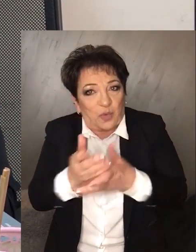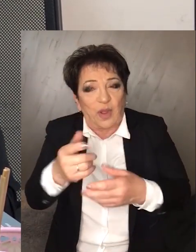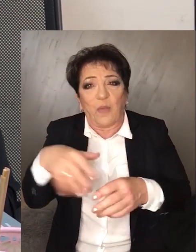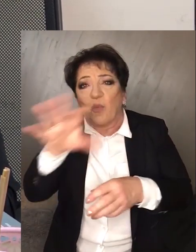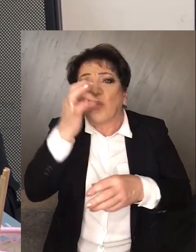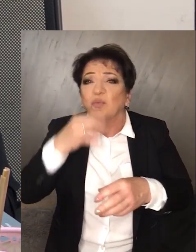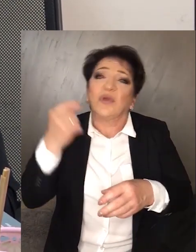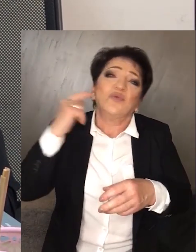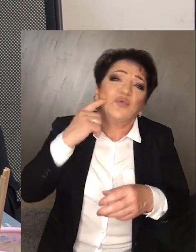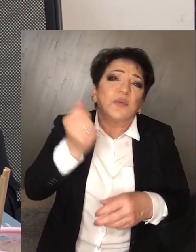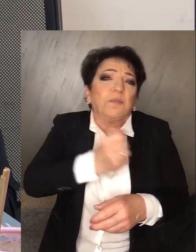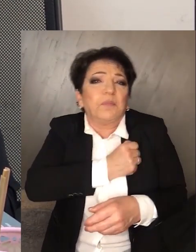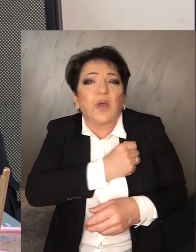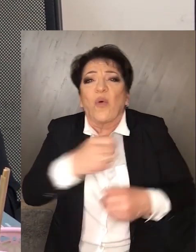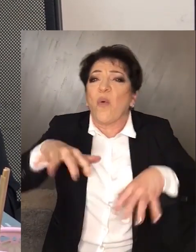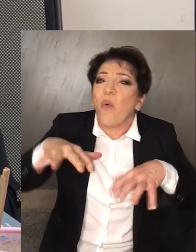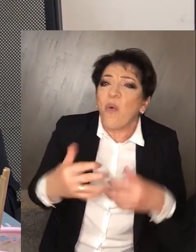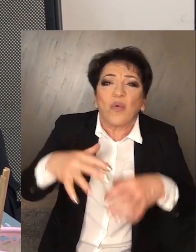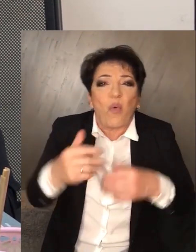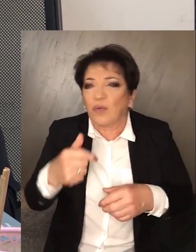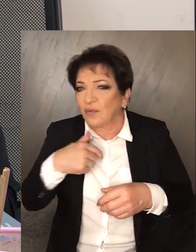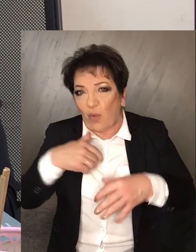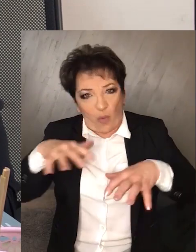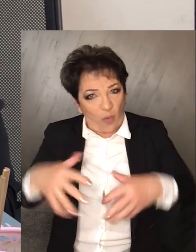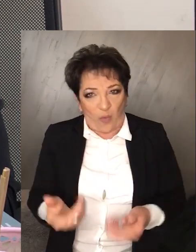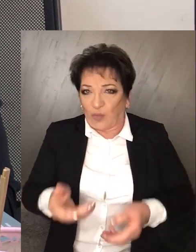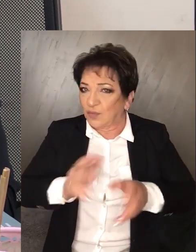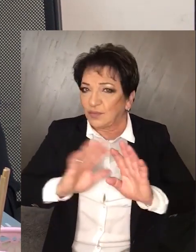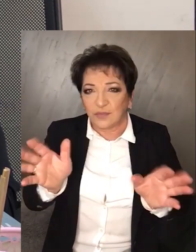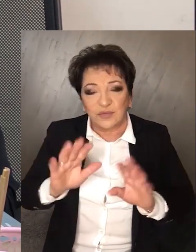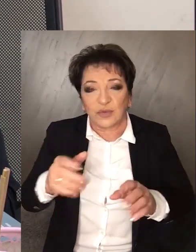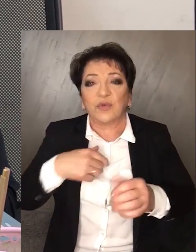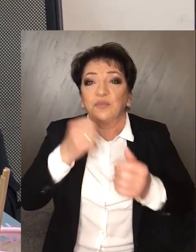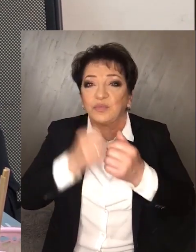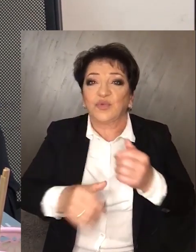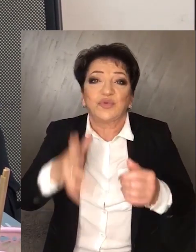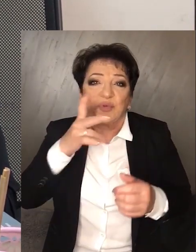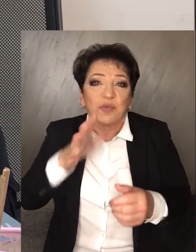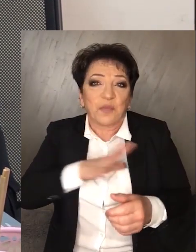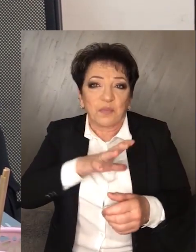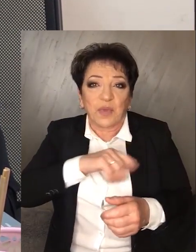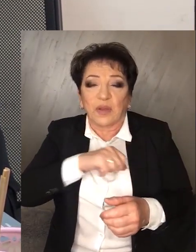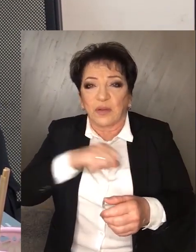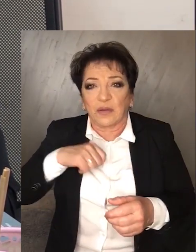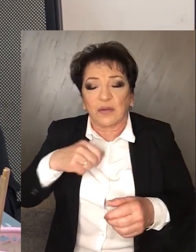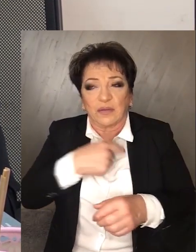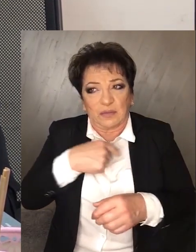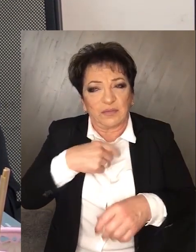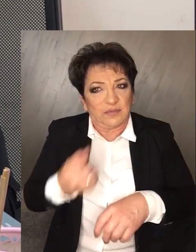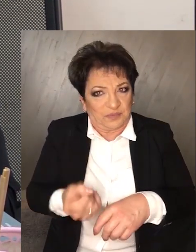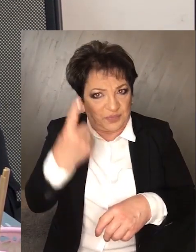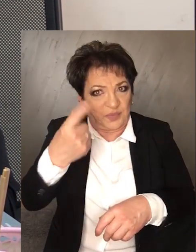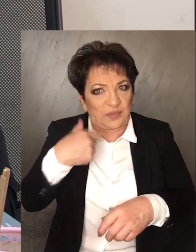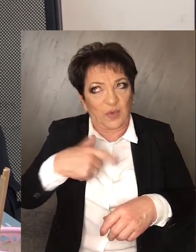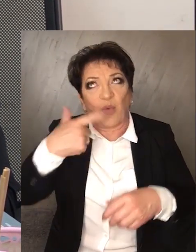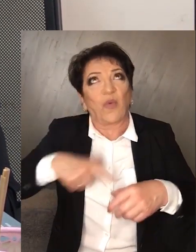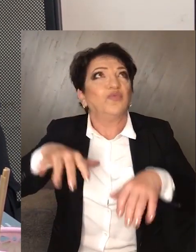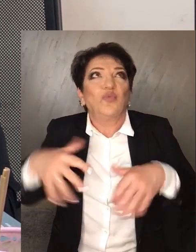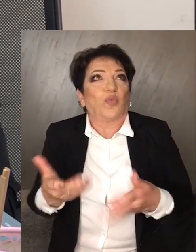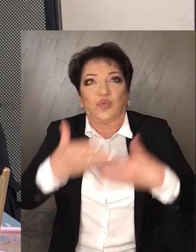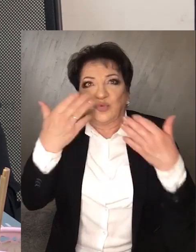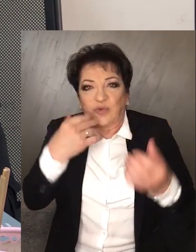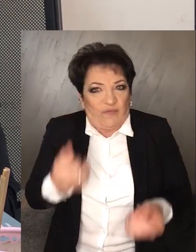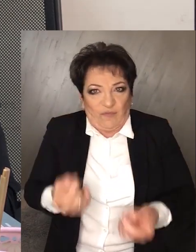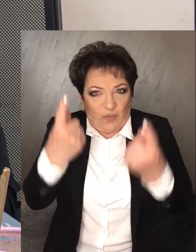հոգնում։ Երբեք չեմ, ես ինքս էլ եմ զարմանում, ինձ ասում են հոգնեցիր, չեմ հոգնում, անկեղծ եմ ասում։ Ու երբեմն